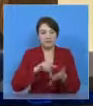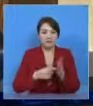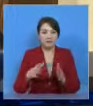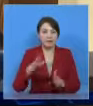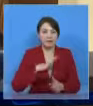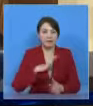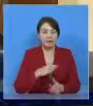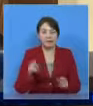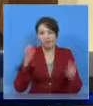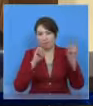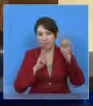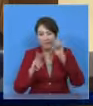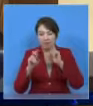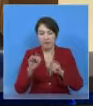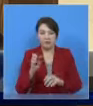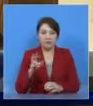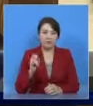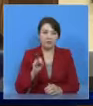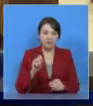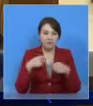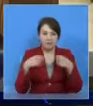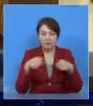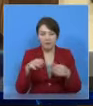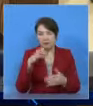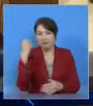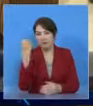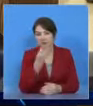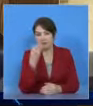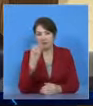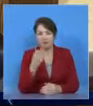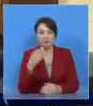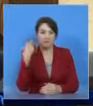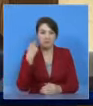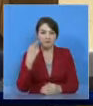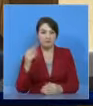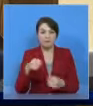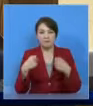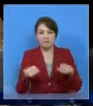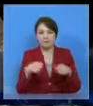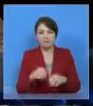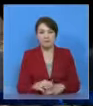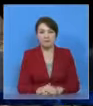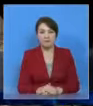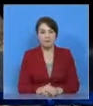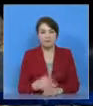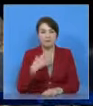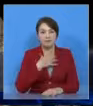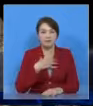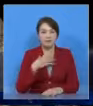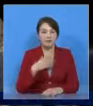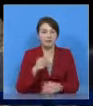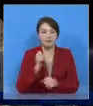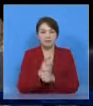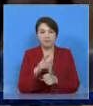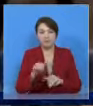целью является поиск здесь дистрибьюторов которые заинтересованы в качественном товаре важнейших задач в регионе